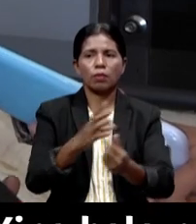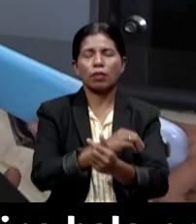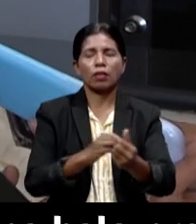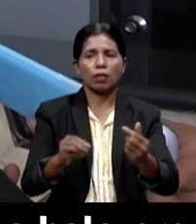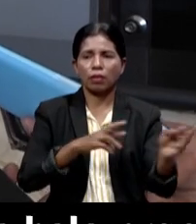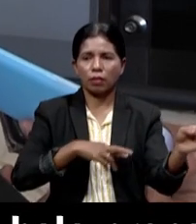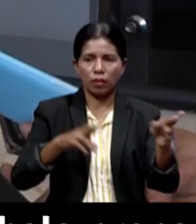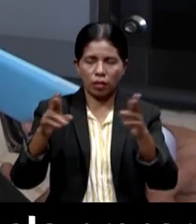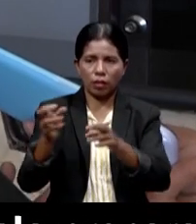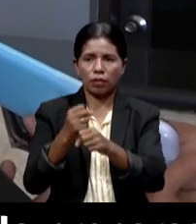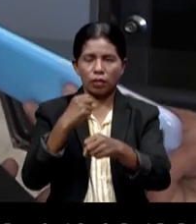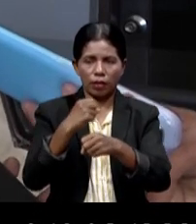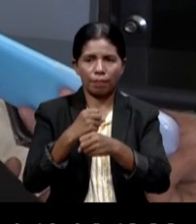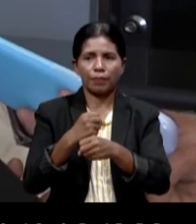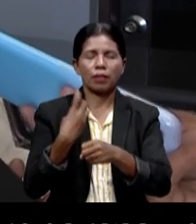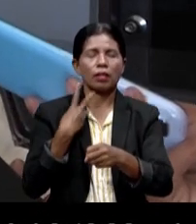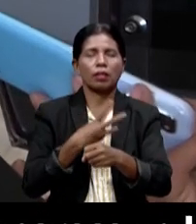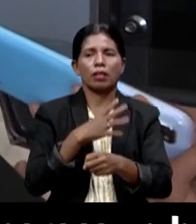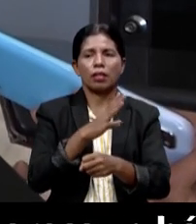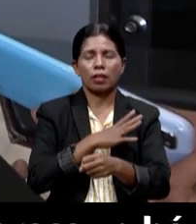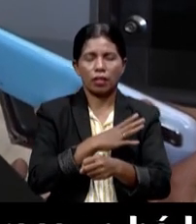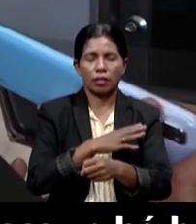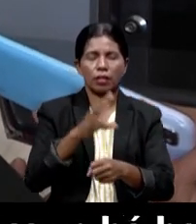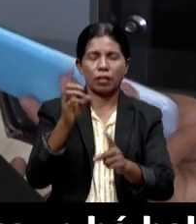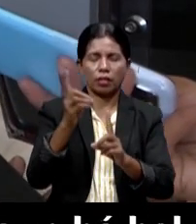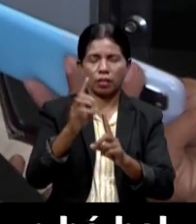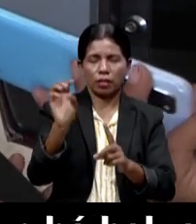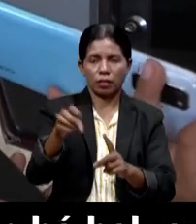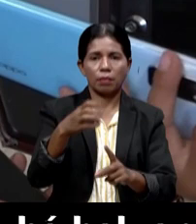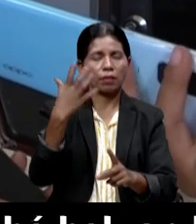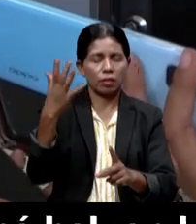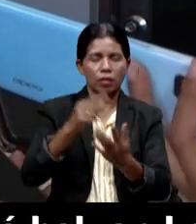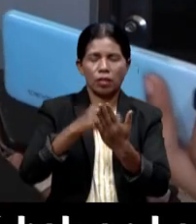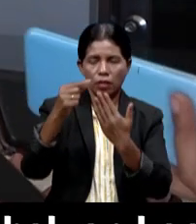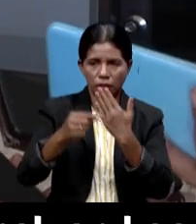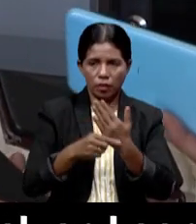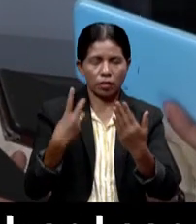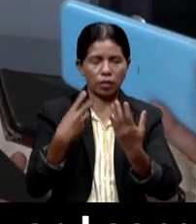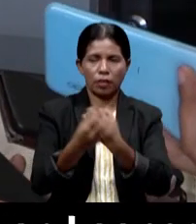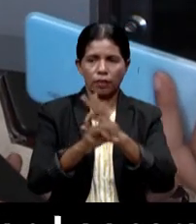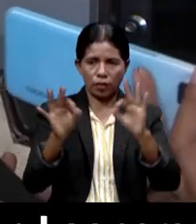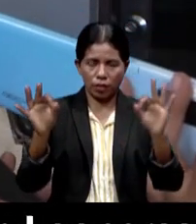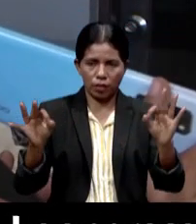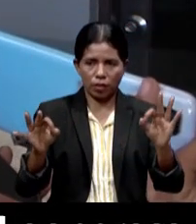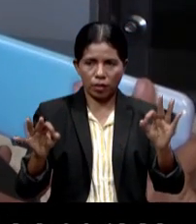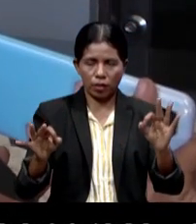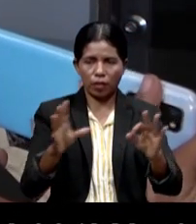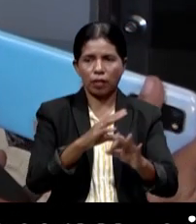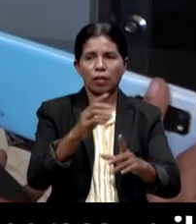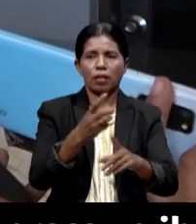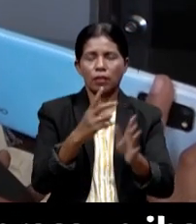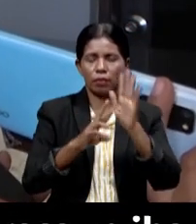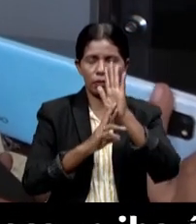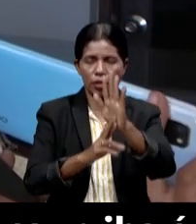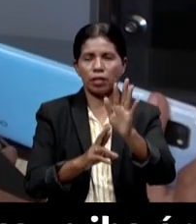πρόντονα, πρώτα βέλα λανσαμέντο, ναι, τα εσπέρα κατά άντες την 15 de Αγούστο του 2024, τα πιναλίζα δισημινασάου, φάει ρελατόρι,